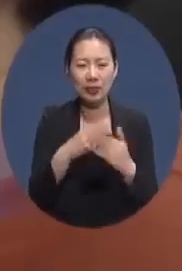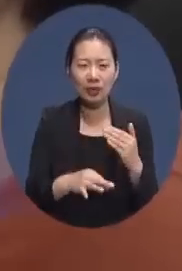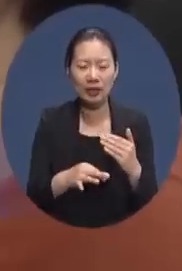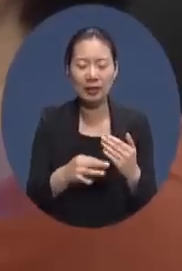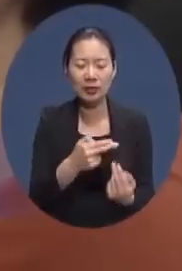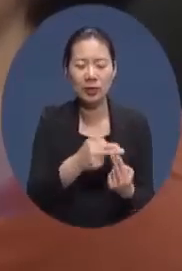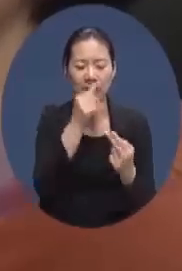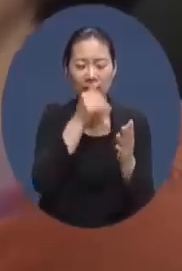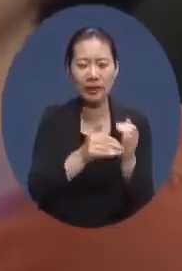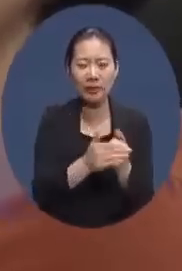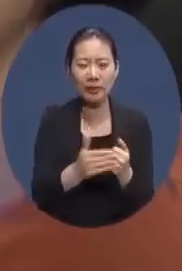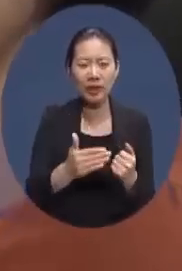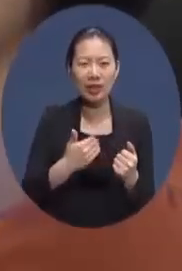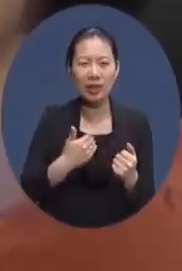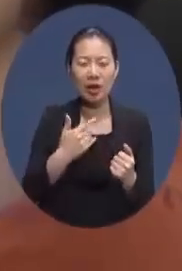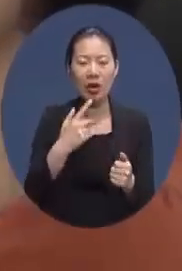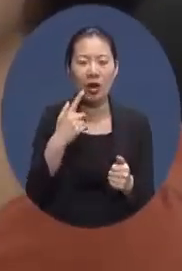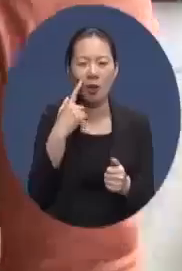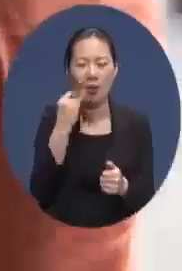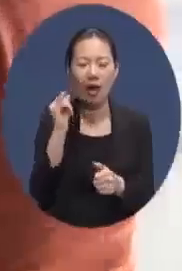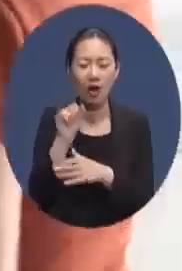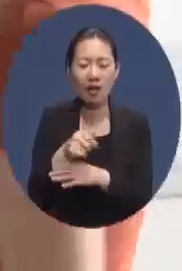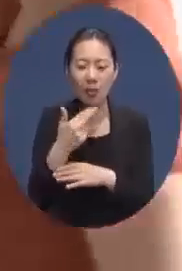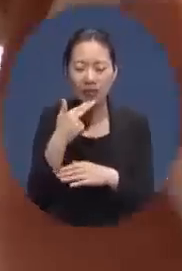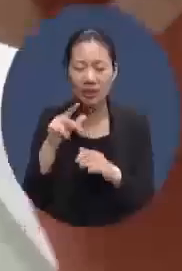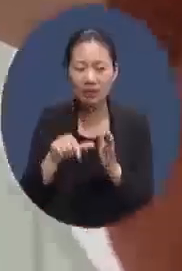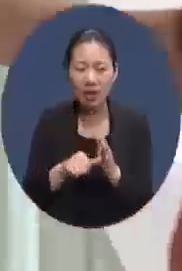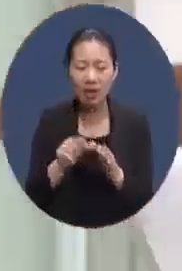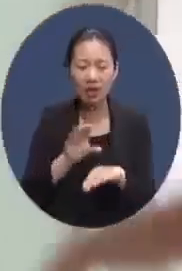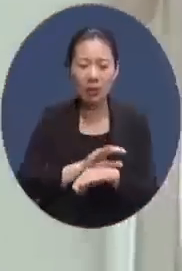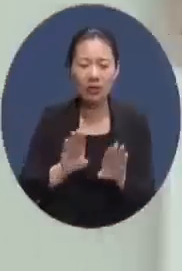컴퓨터를 켜면은 이렇게 자동으로 꺼집니다.